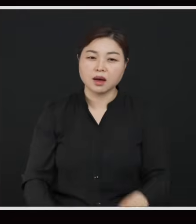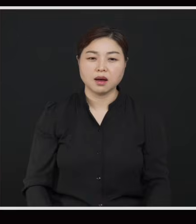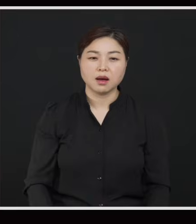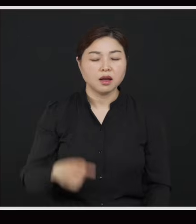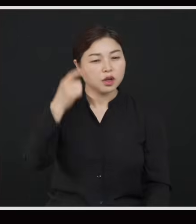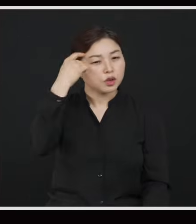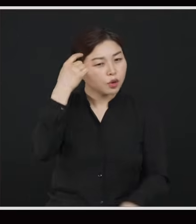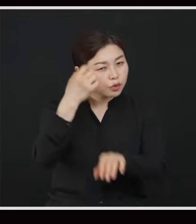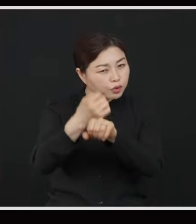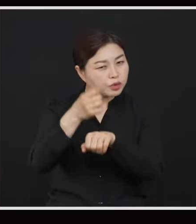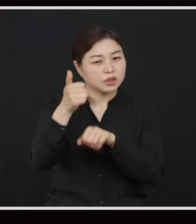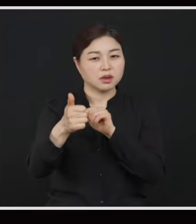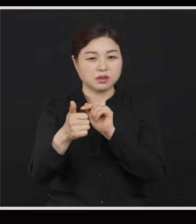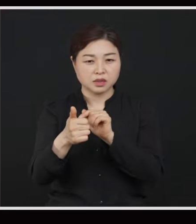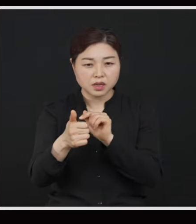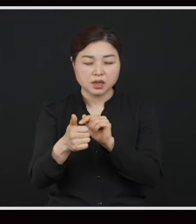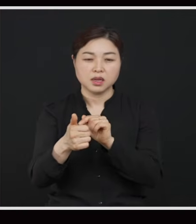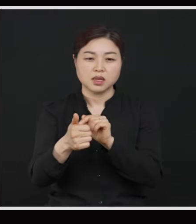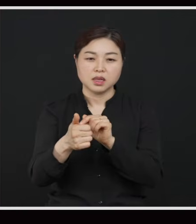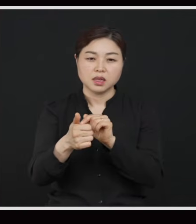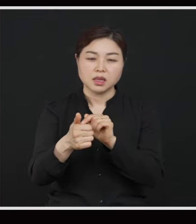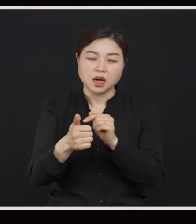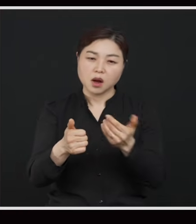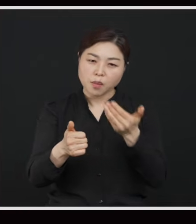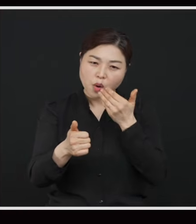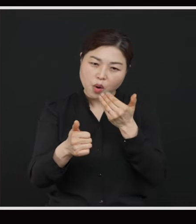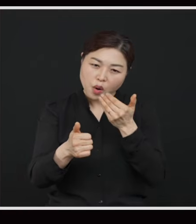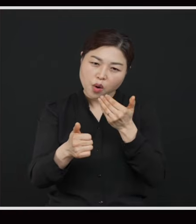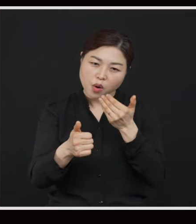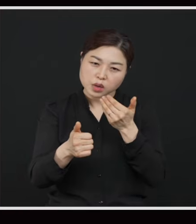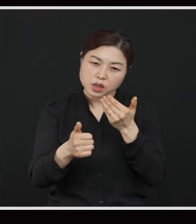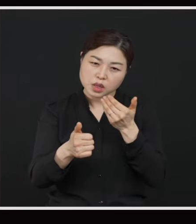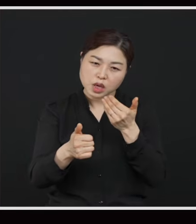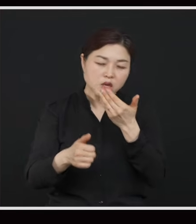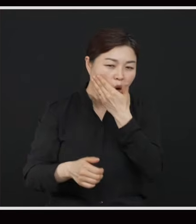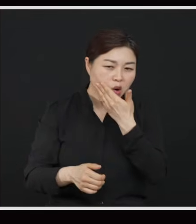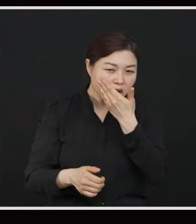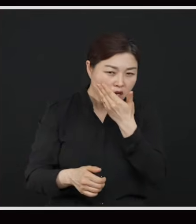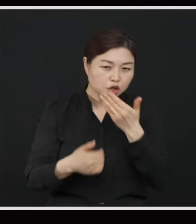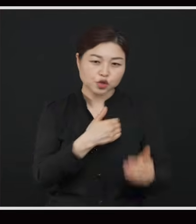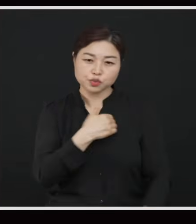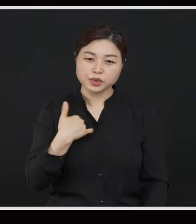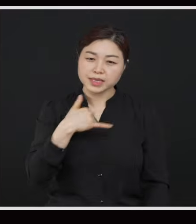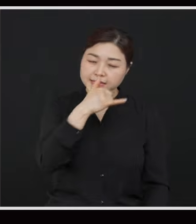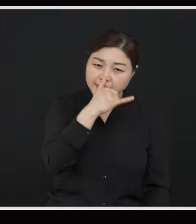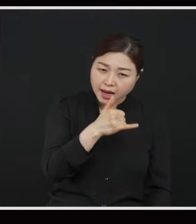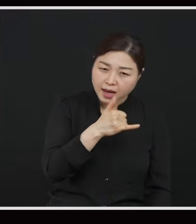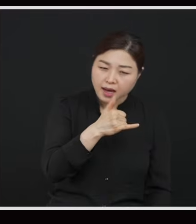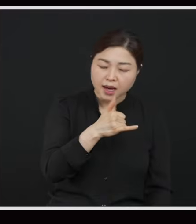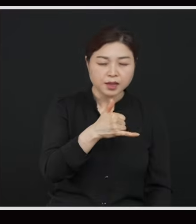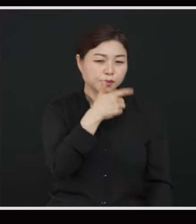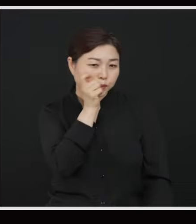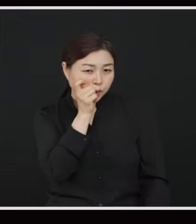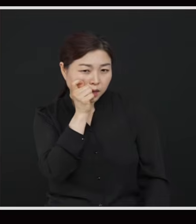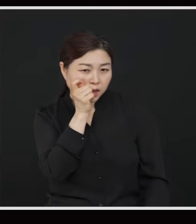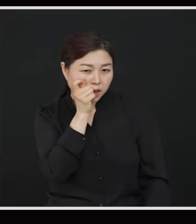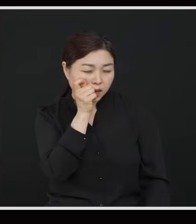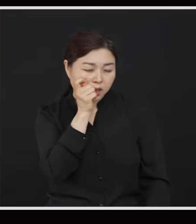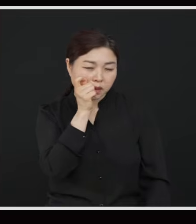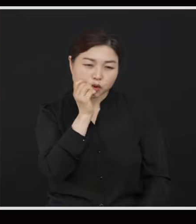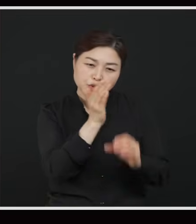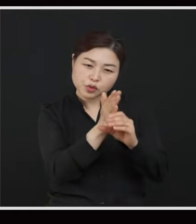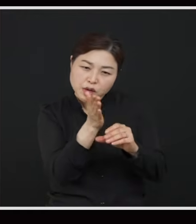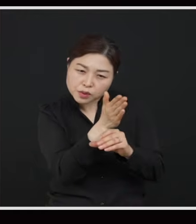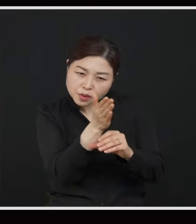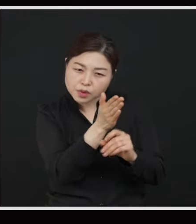이제 사료를 과학자들이 하는 게 사료가 영양분이 충분한 거, 아주 결핍된 거, 그리고